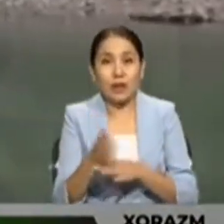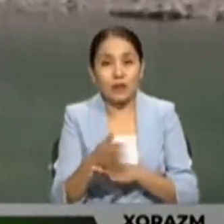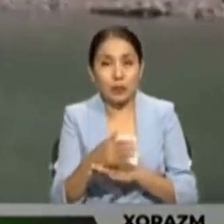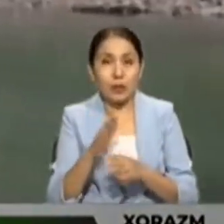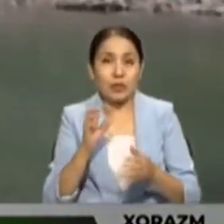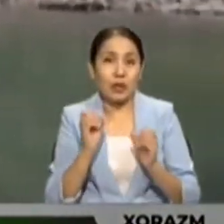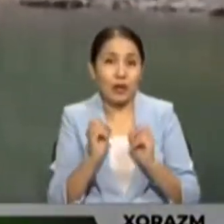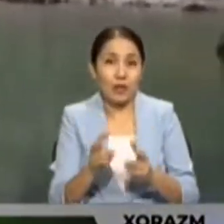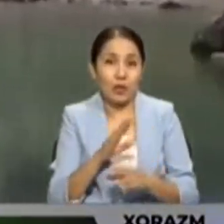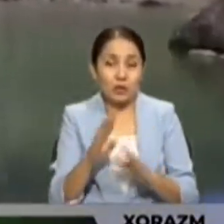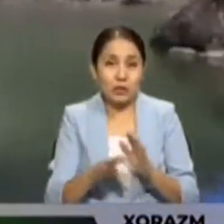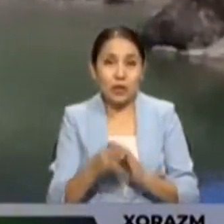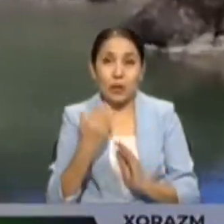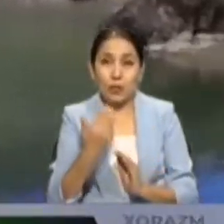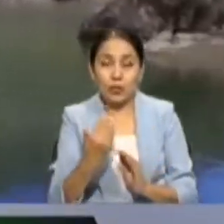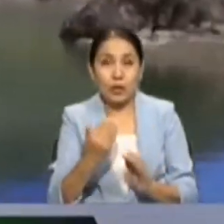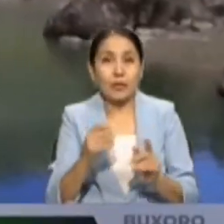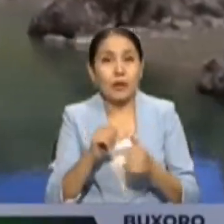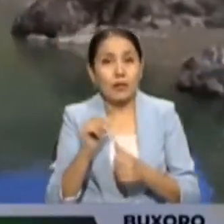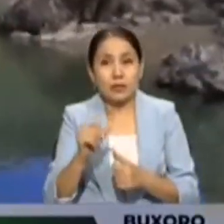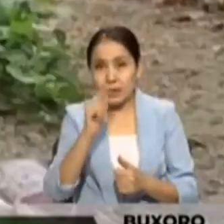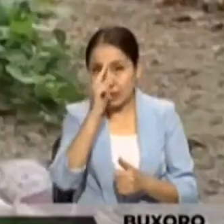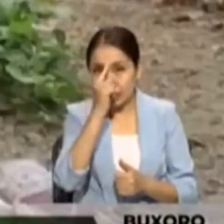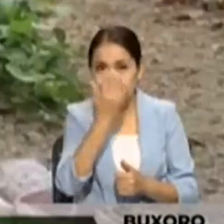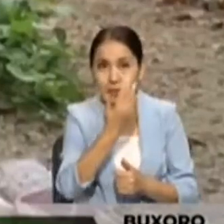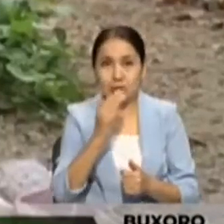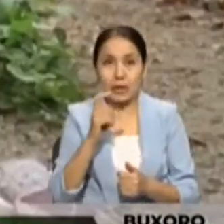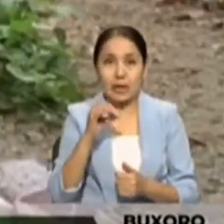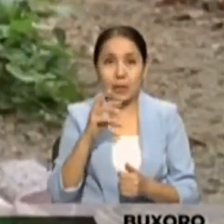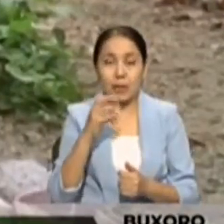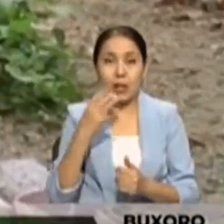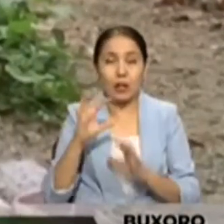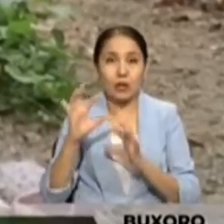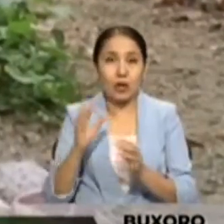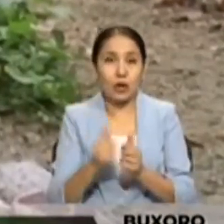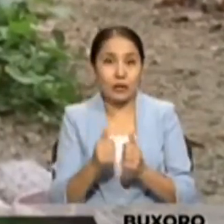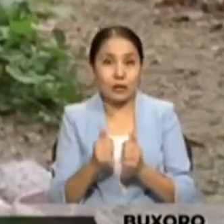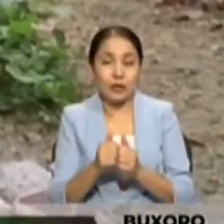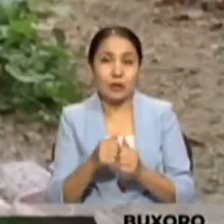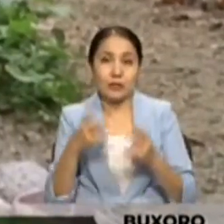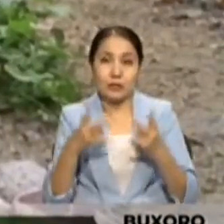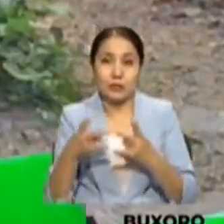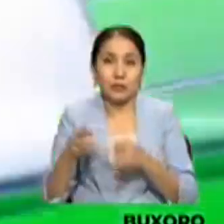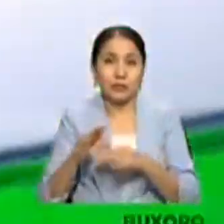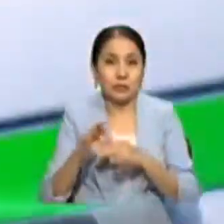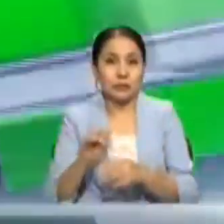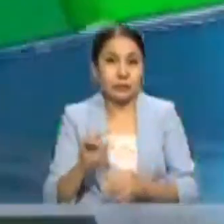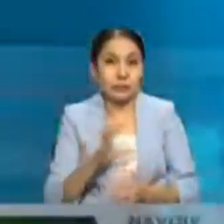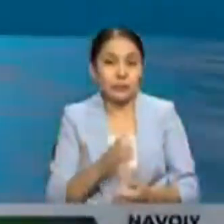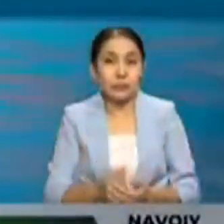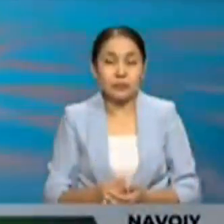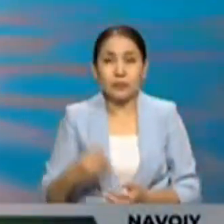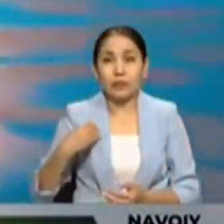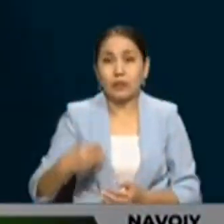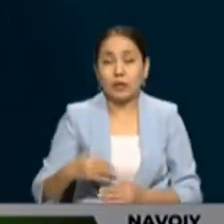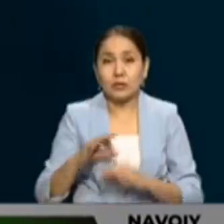ostida. Tadqiqotchilarning fikricha, bundan ayniqsa Hindistondagi Himolay tog'larining flora va faunasiga jiddiy zarar yetishi mumkin. Fransiyada